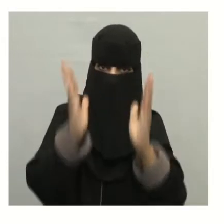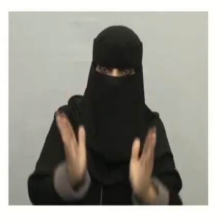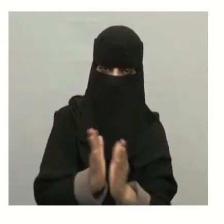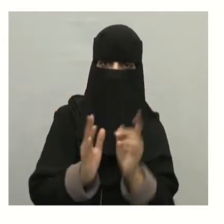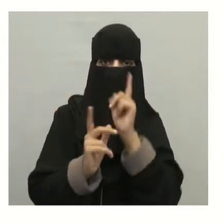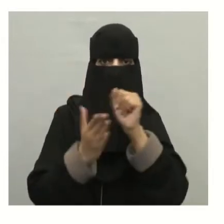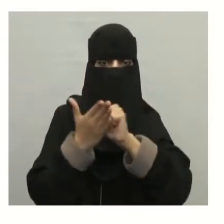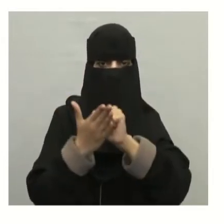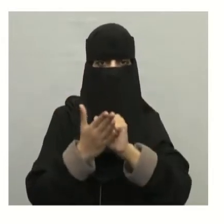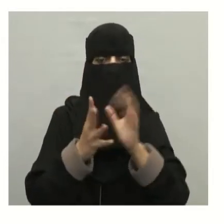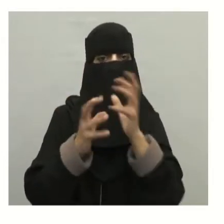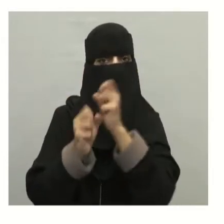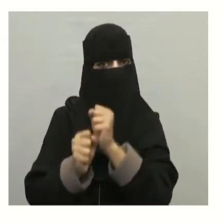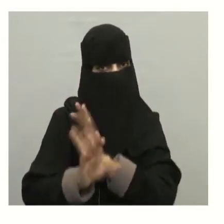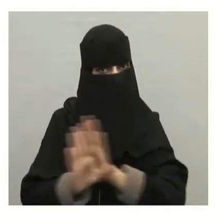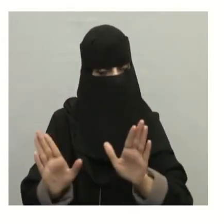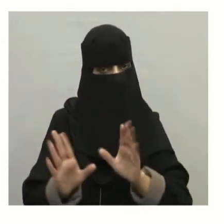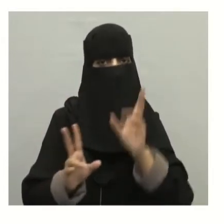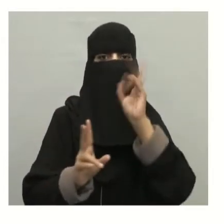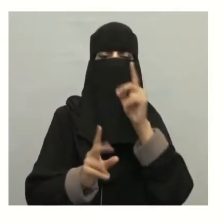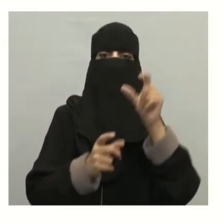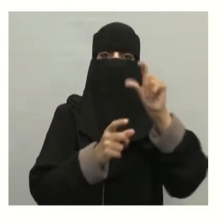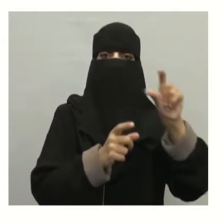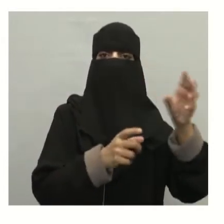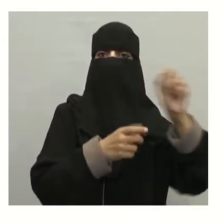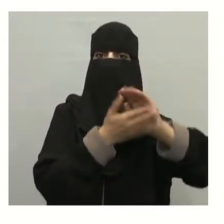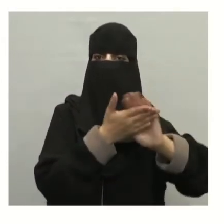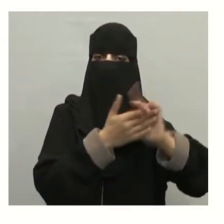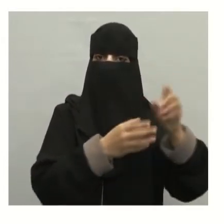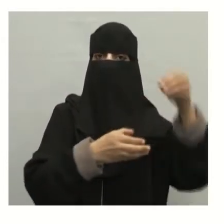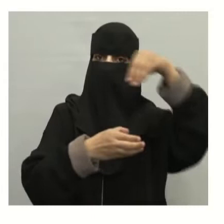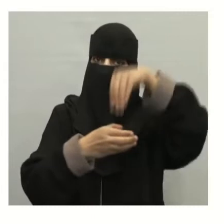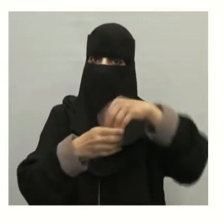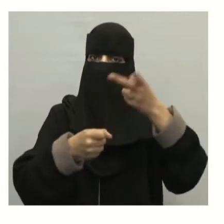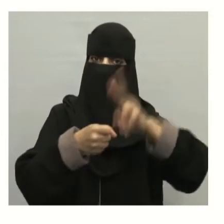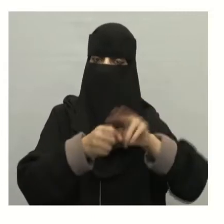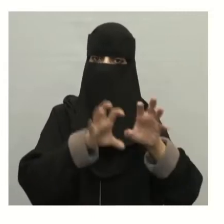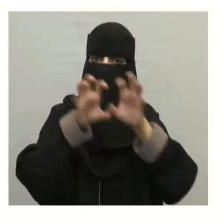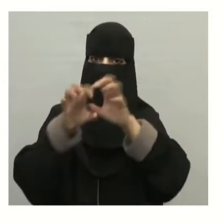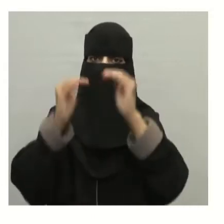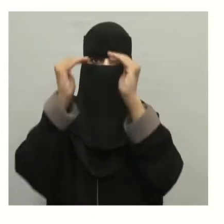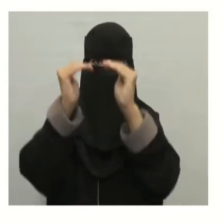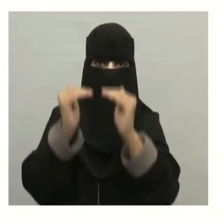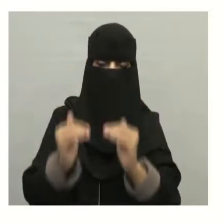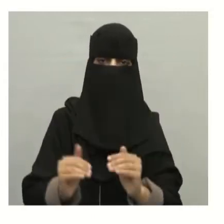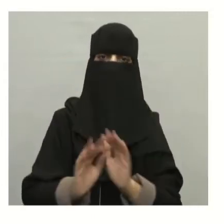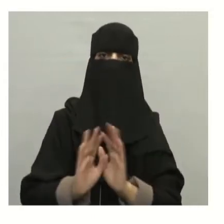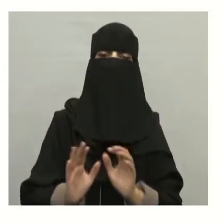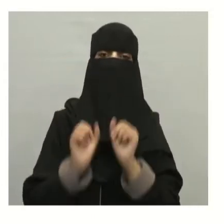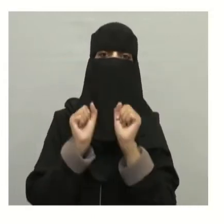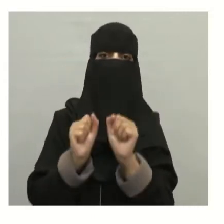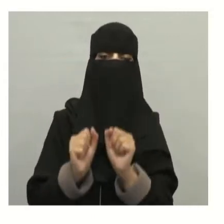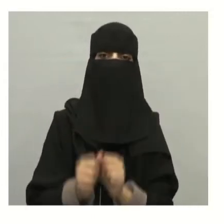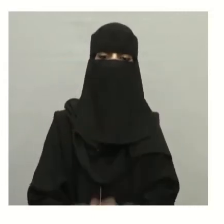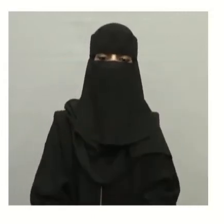أولا وتجفيفه، ثم تنظيف الأدوات وتجفيفها وإعادتها إلى مكانها